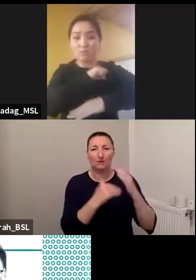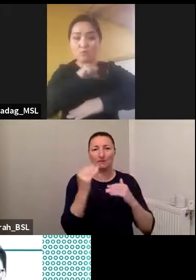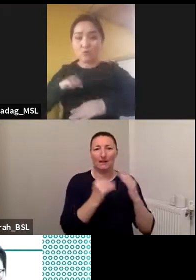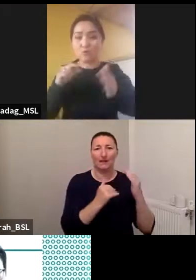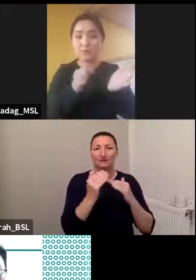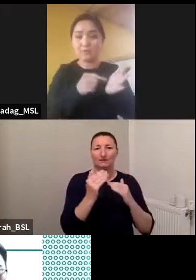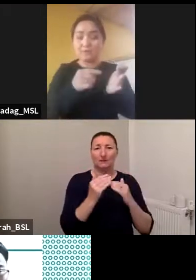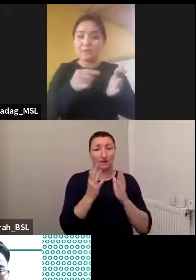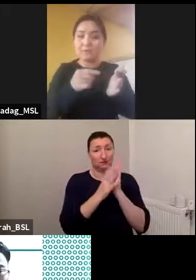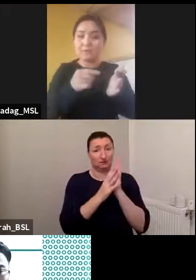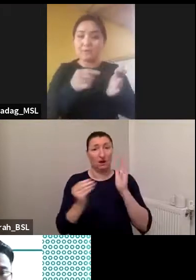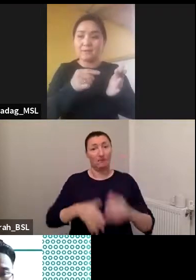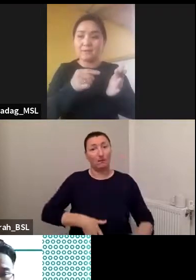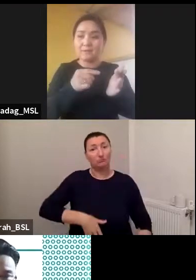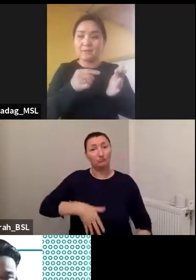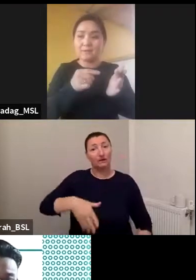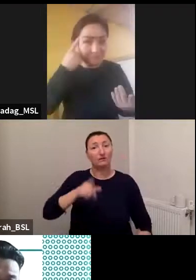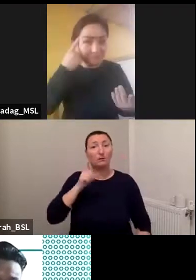болохоор